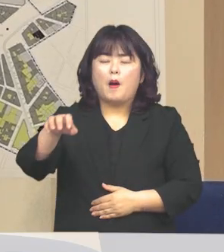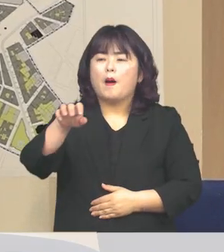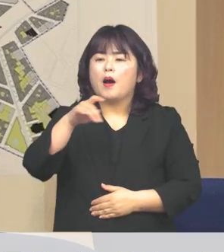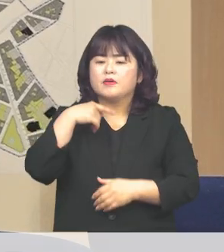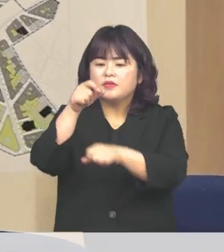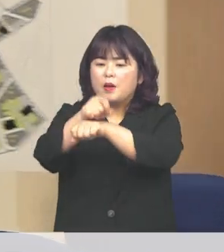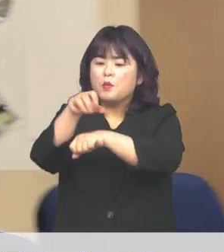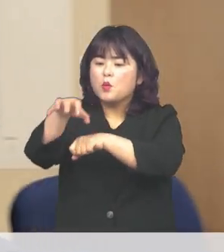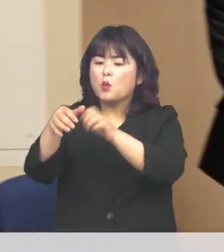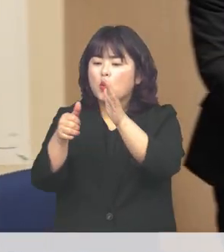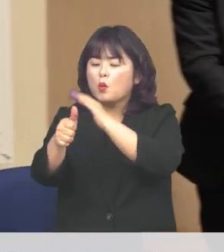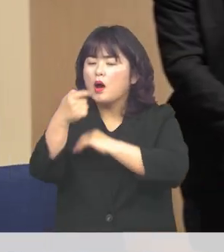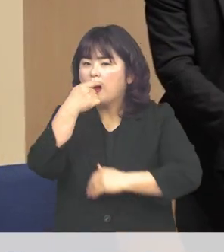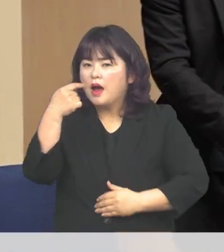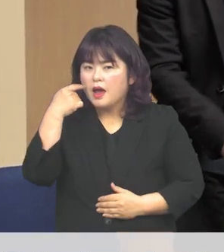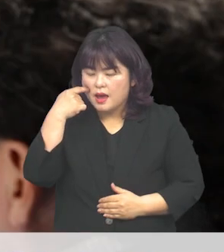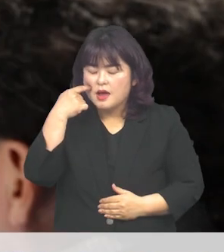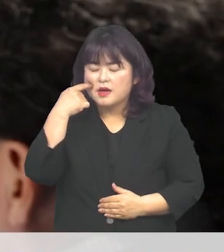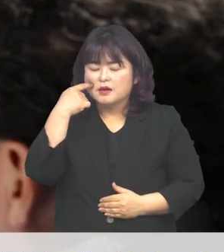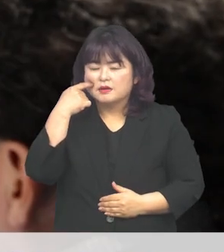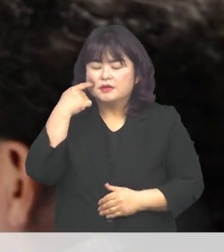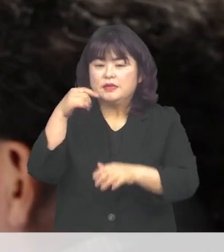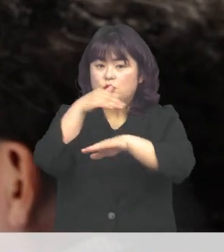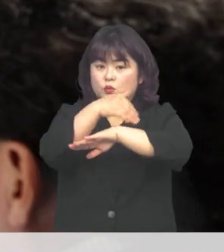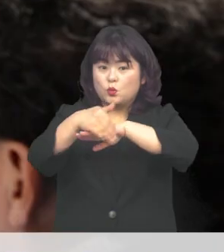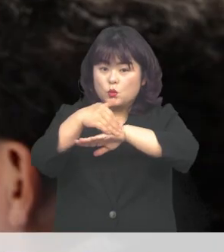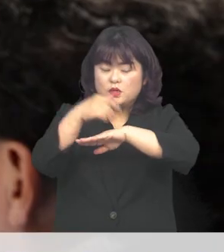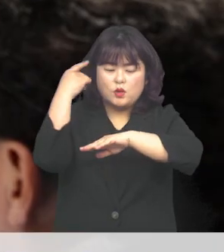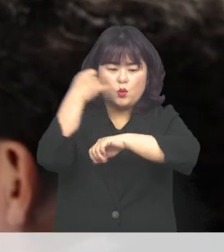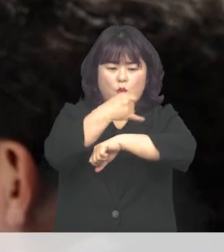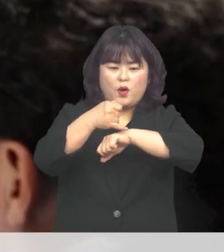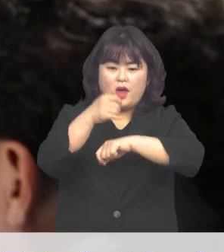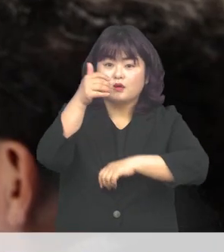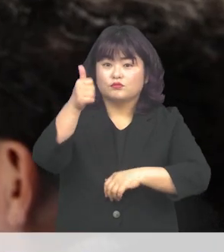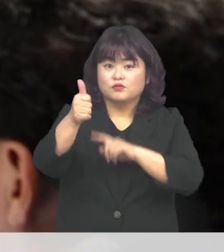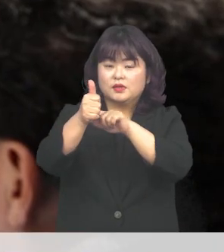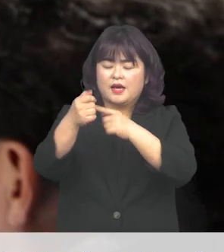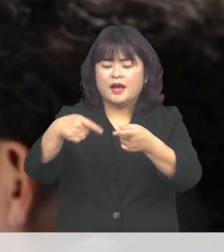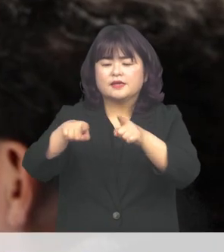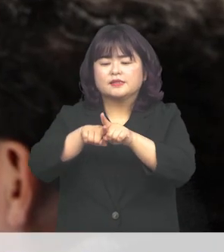미시옹 그랑퀘르 사무실을 방문해 니콜라 루비웨 메트로폴